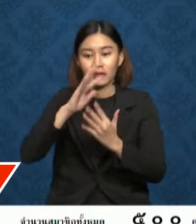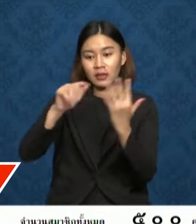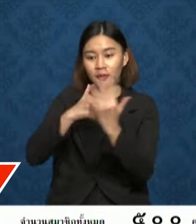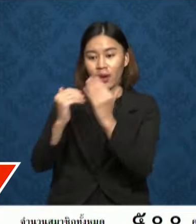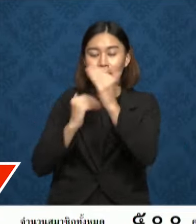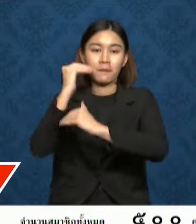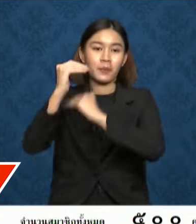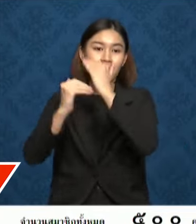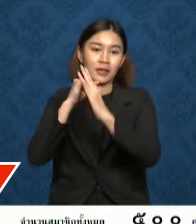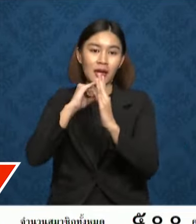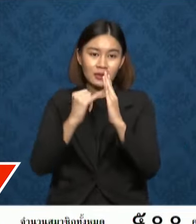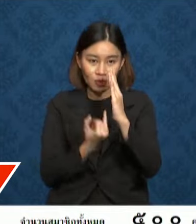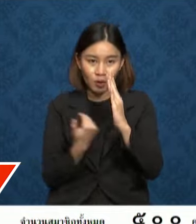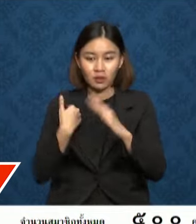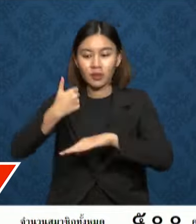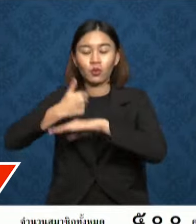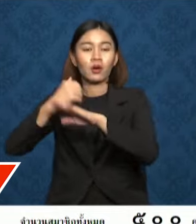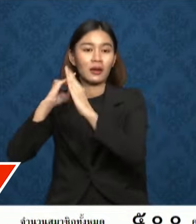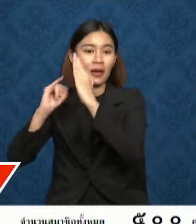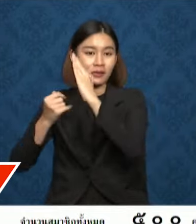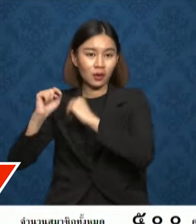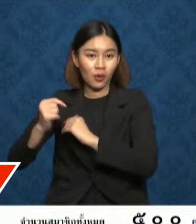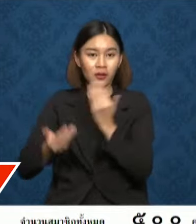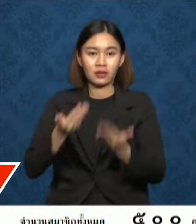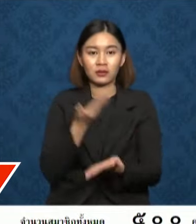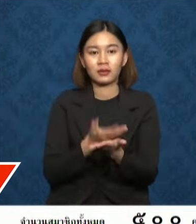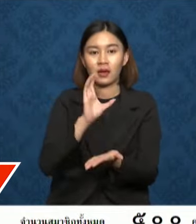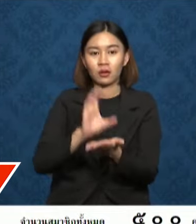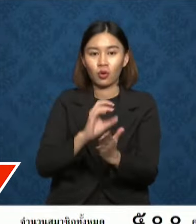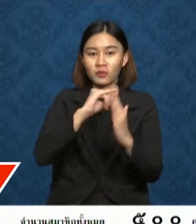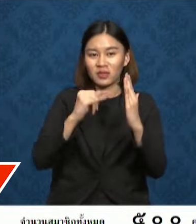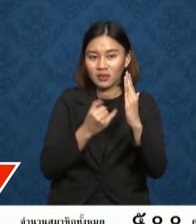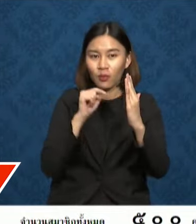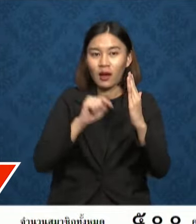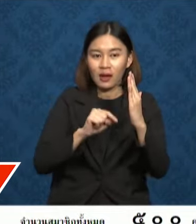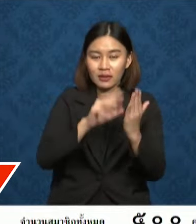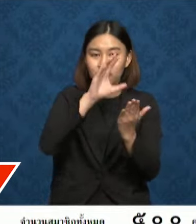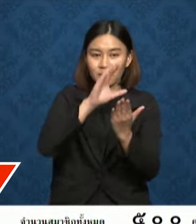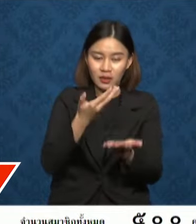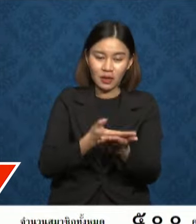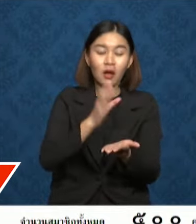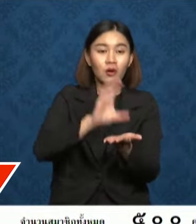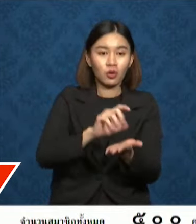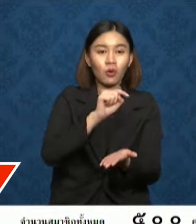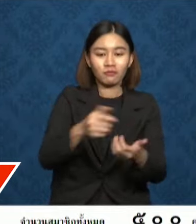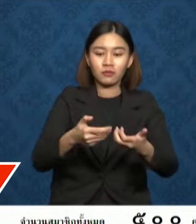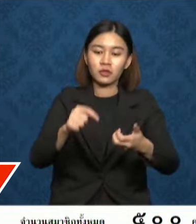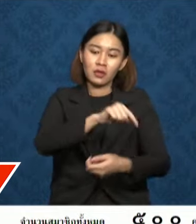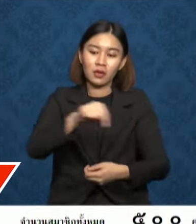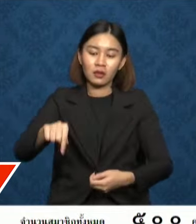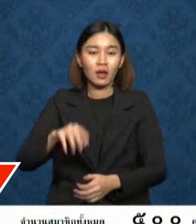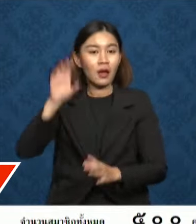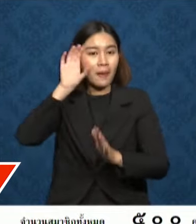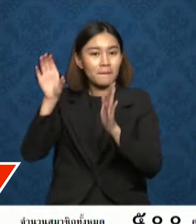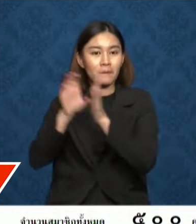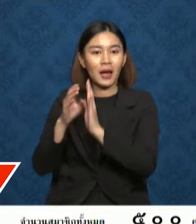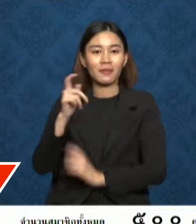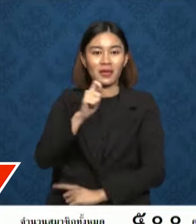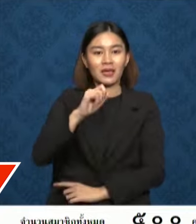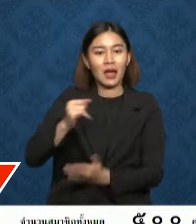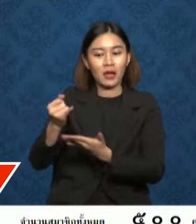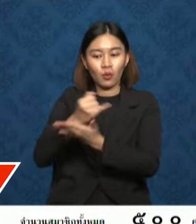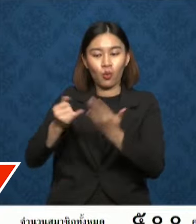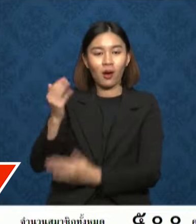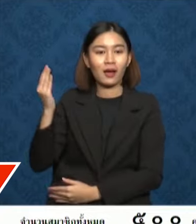เป็นอกท่องงประณธของ่ ท่องงบปุrot ท่อง